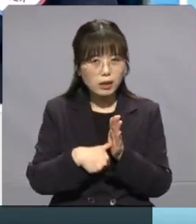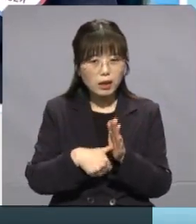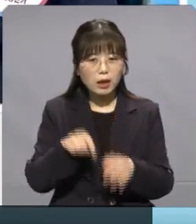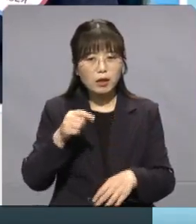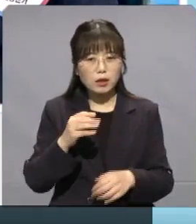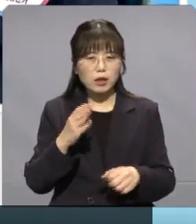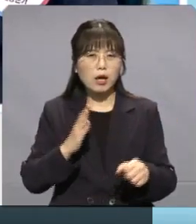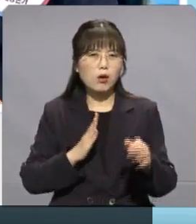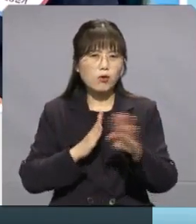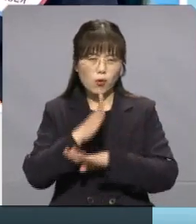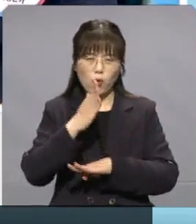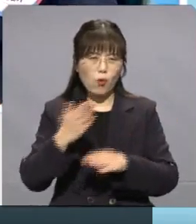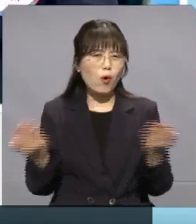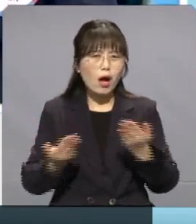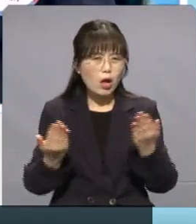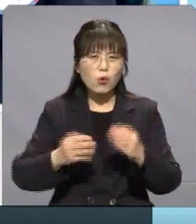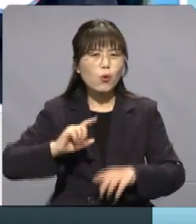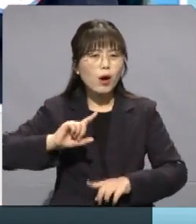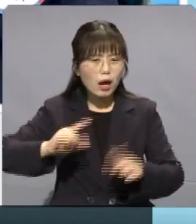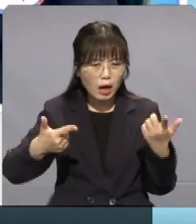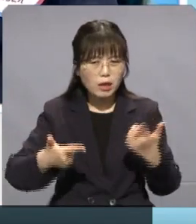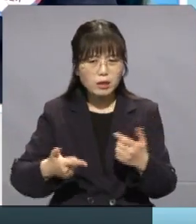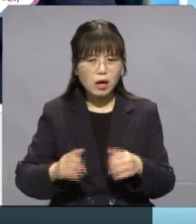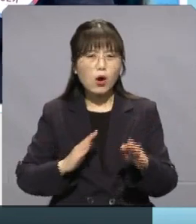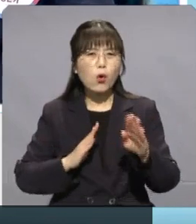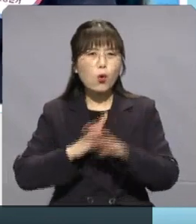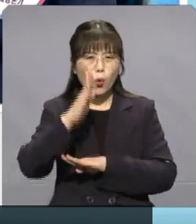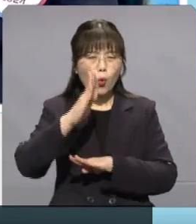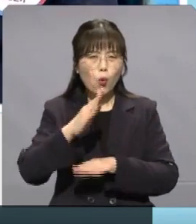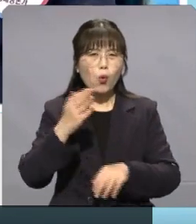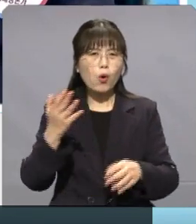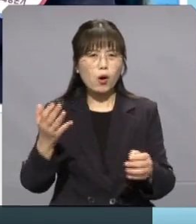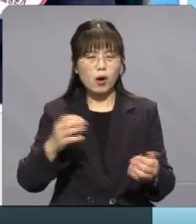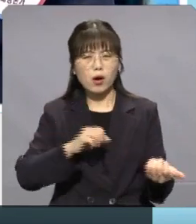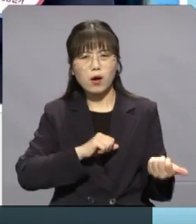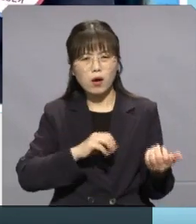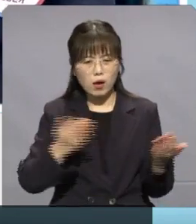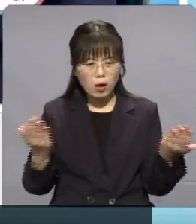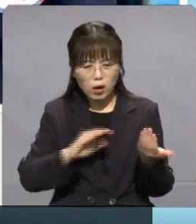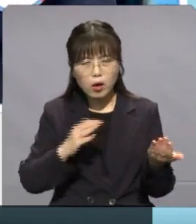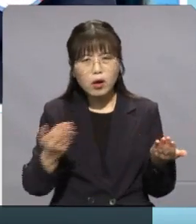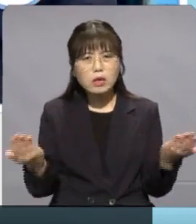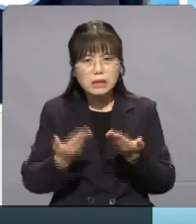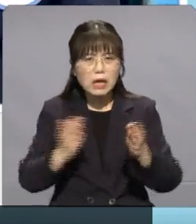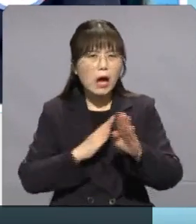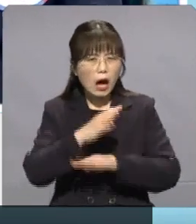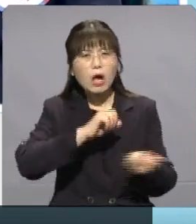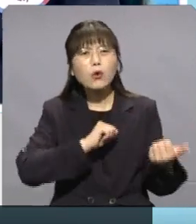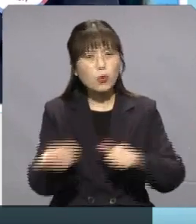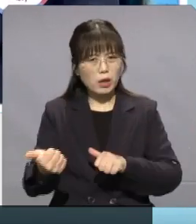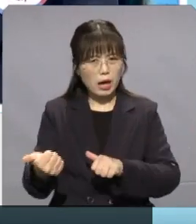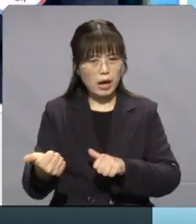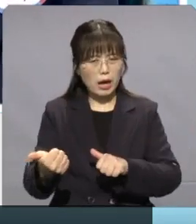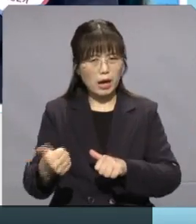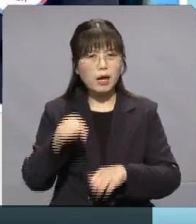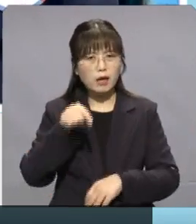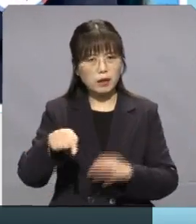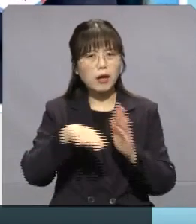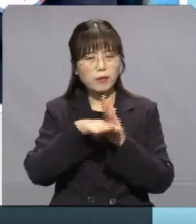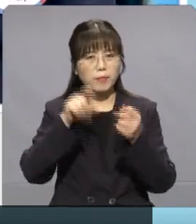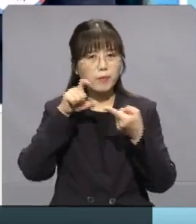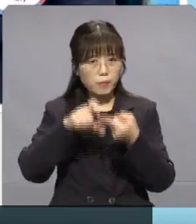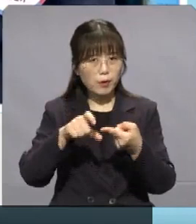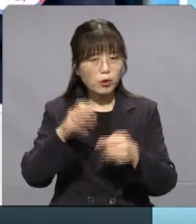뭐냐면 과로, 단순한 과로가 아닙니다. 과로사의 기준이에요. 과로사를 판단하는 기준입니다. 그 이상 일하면 죽을 수도 있다는 거죠.